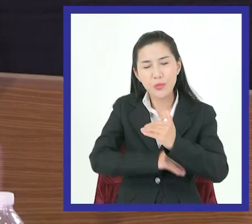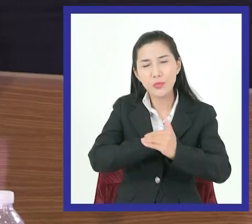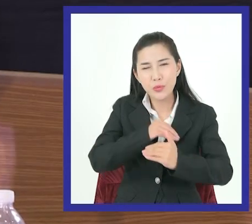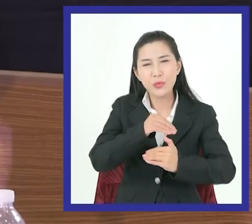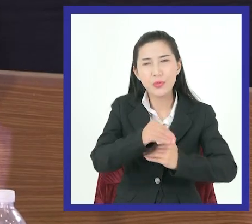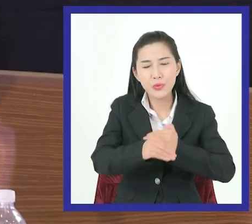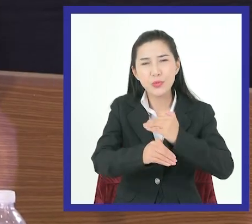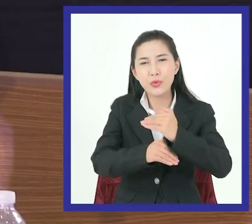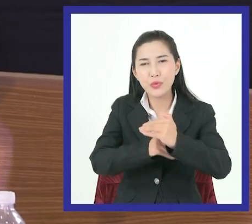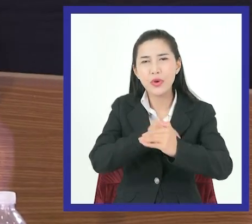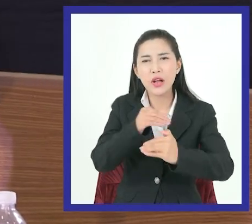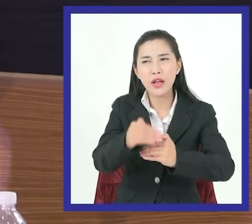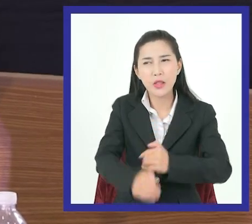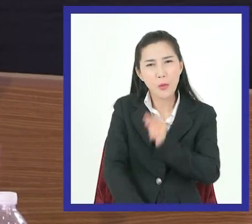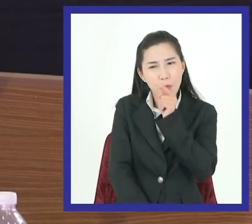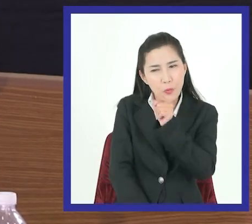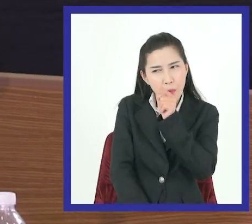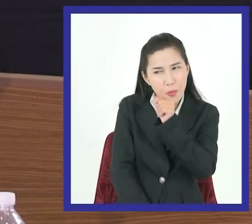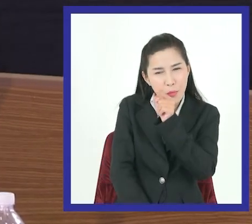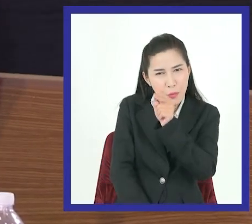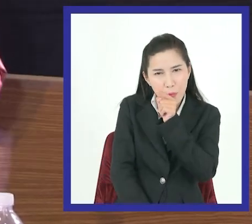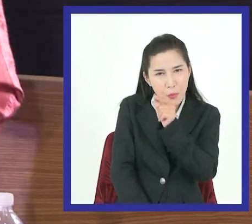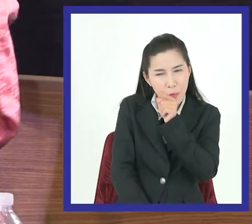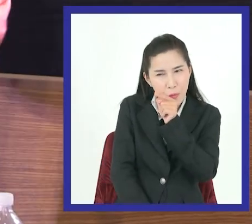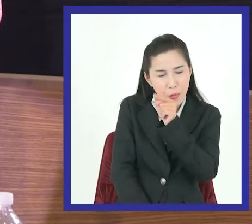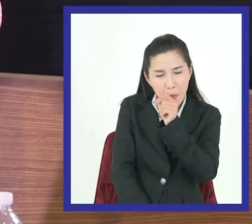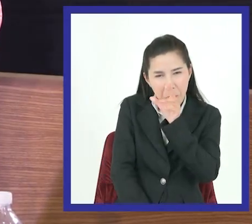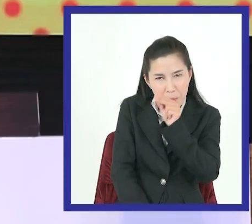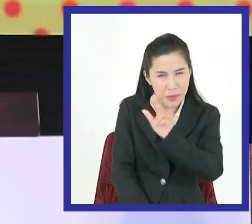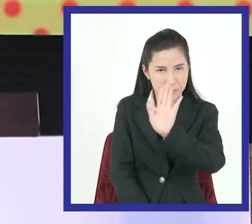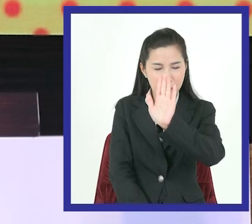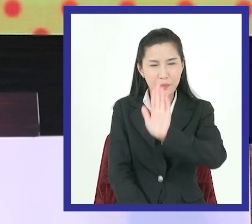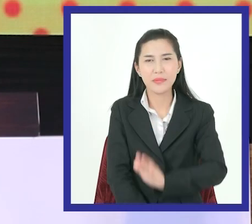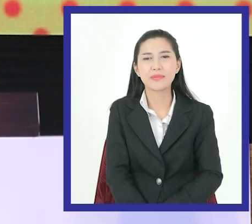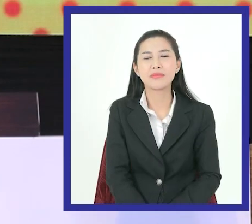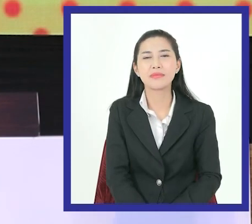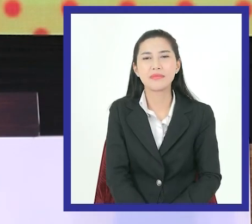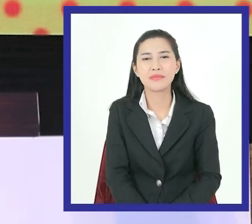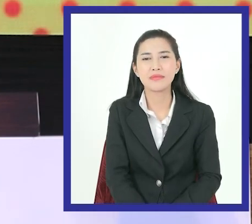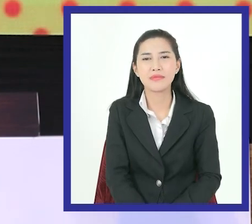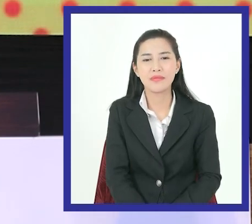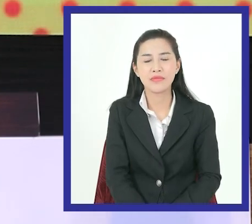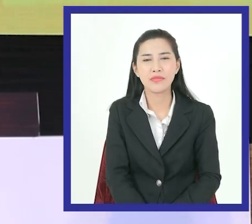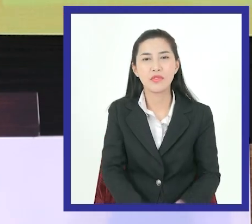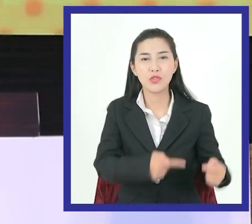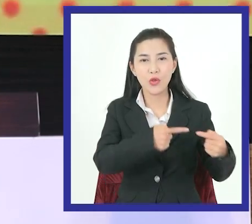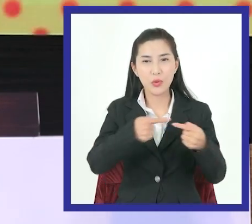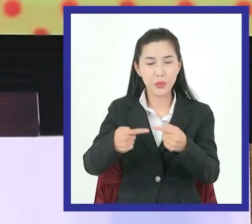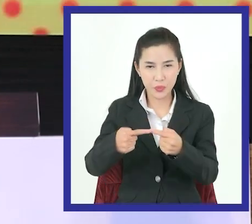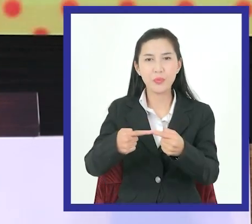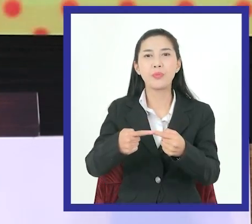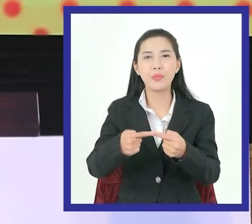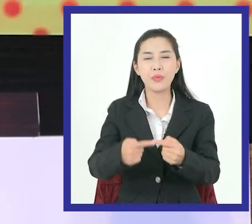ฮะแล้วอย่าไปเอ็ดเป็ดเป็นอาขาดนะครับขอบพระคุณครับท่านประธานอ่าต่อไปสมาชิกพรรค